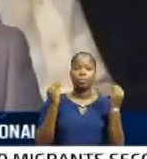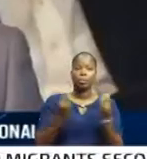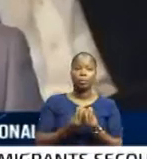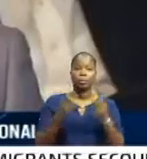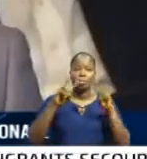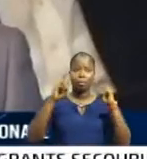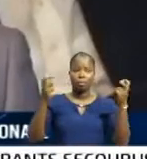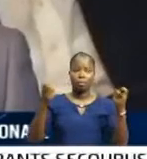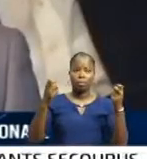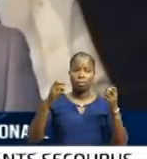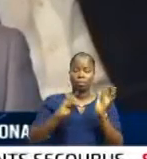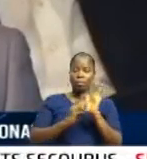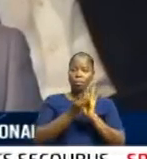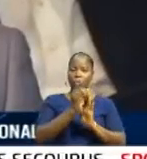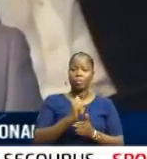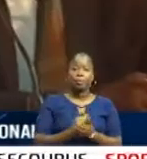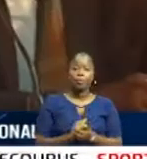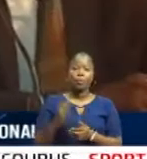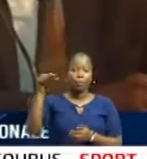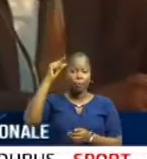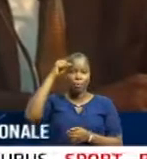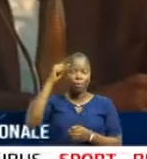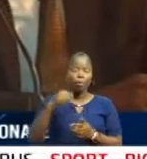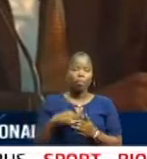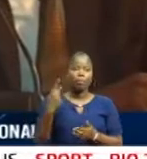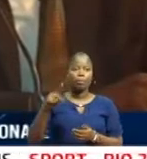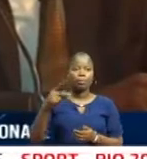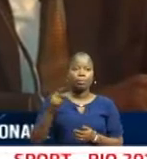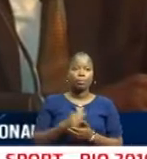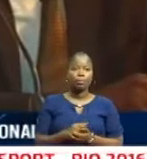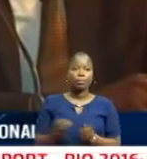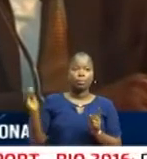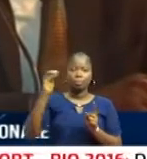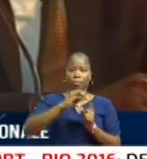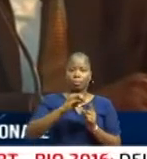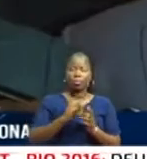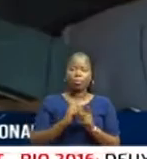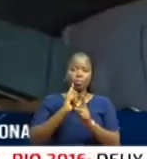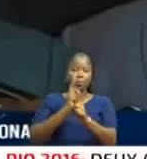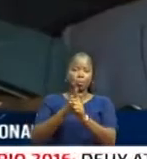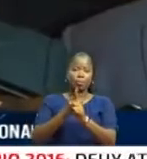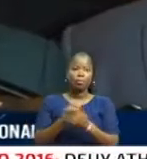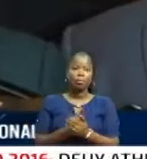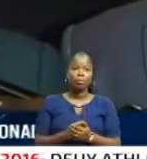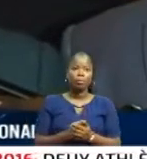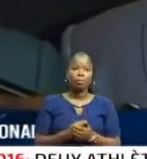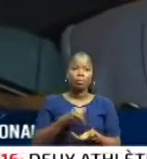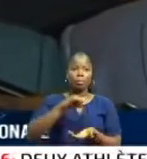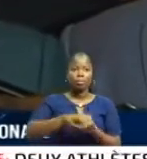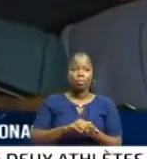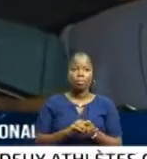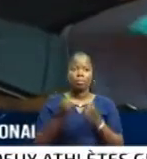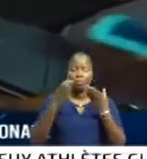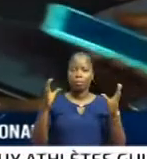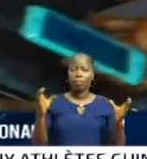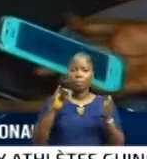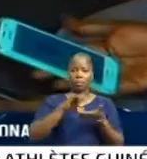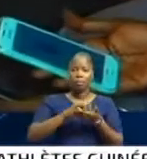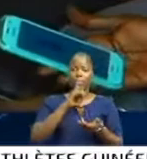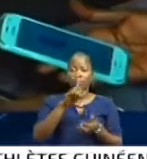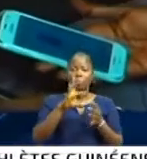développement gouvernance verte l'objectif visé à travers cette conférence c'est de